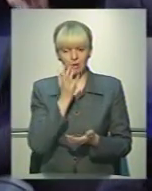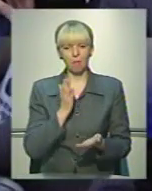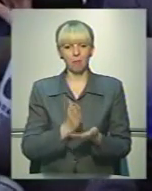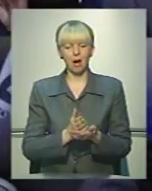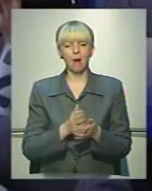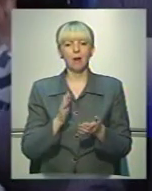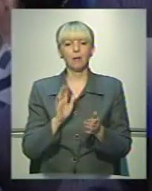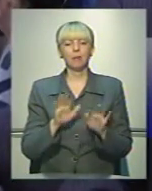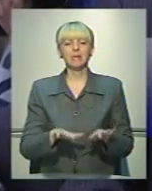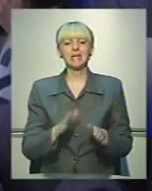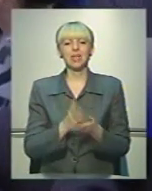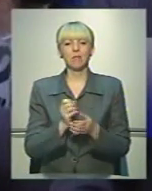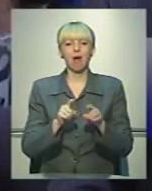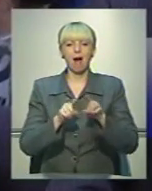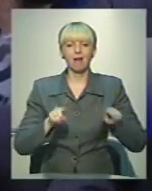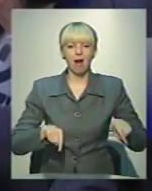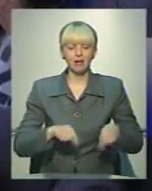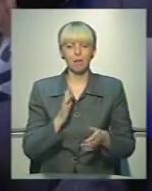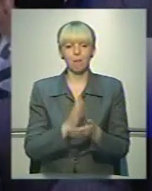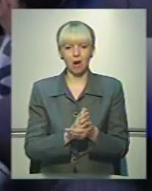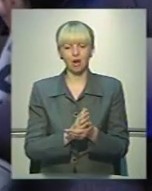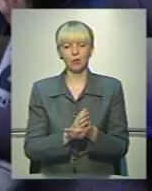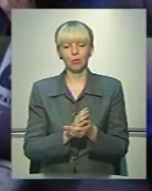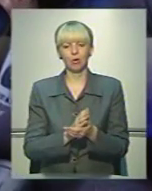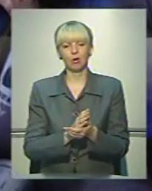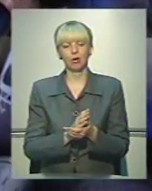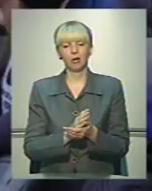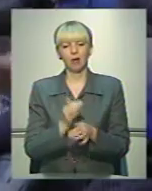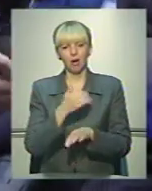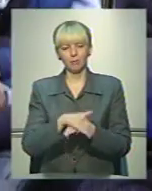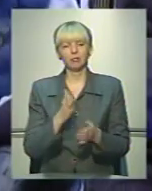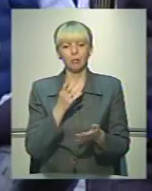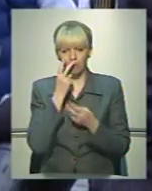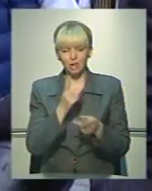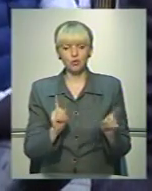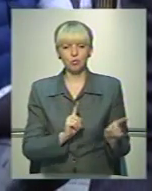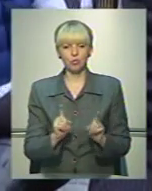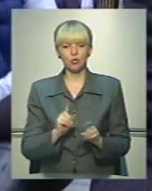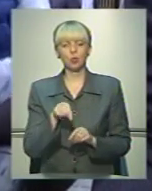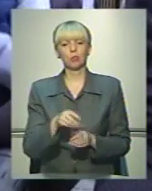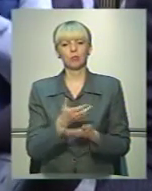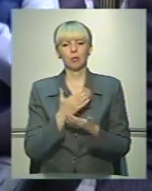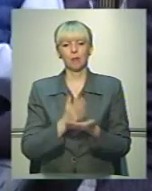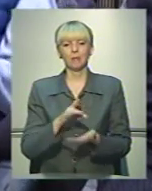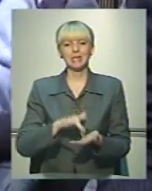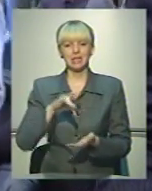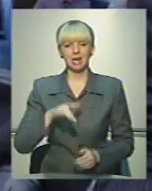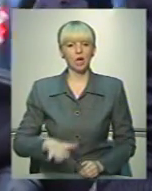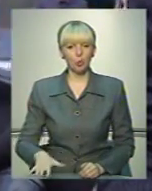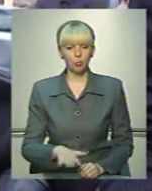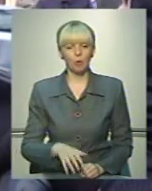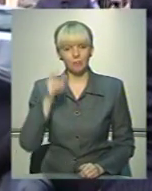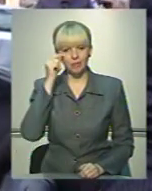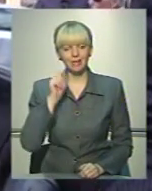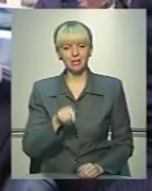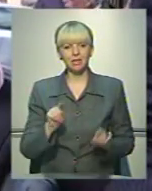і місцезнаходження на карті, маємо координати. Бачимо, що тут ми маємо центральну площу, дата